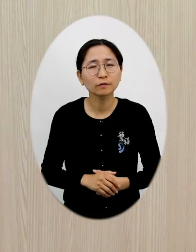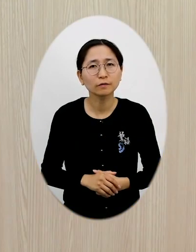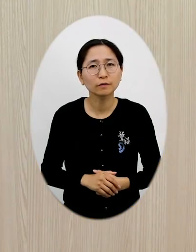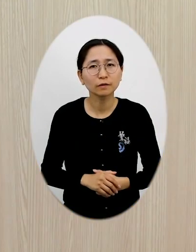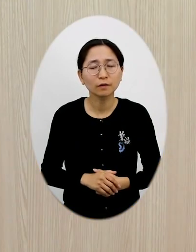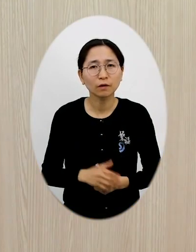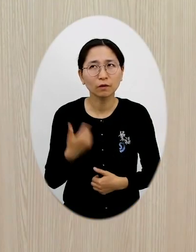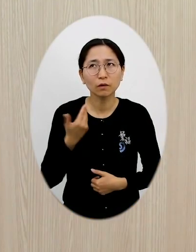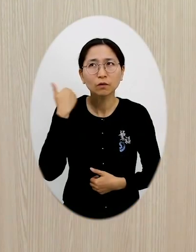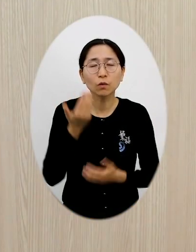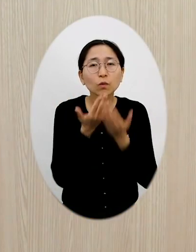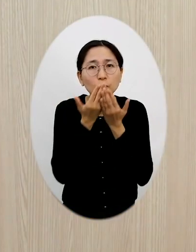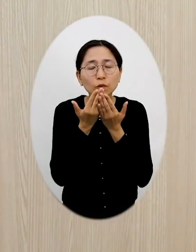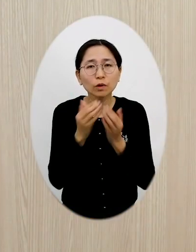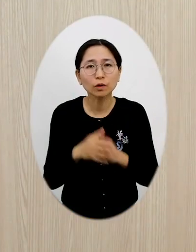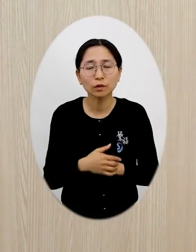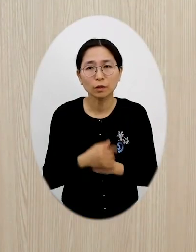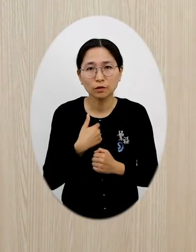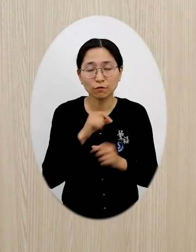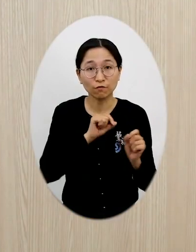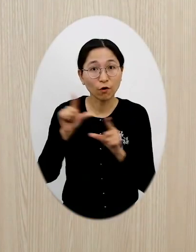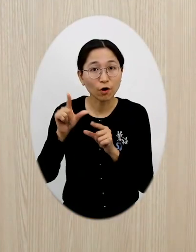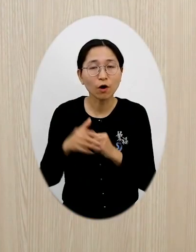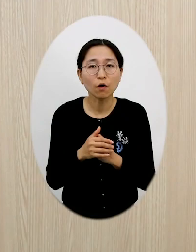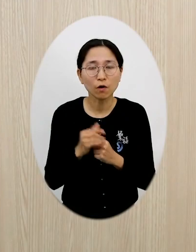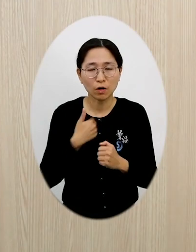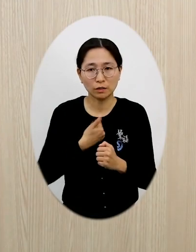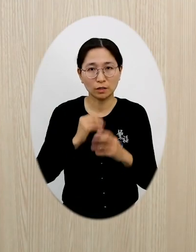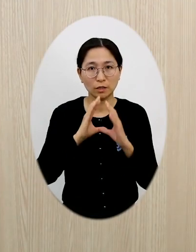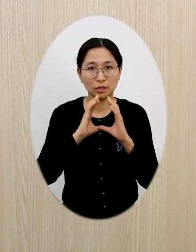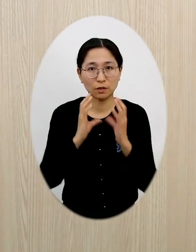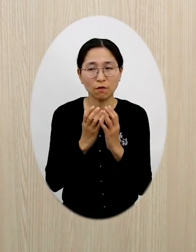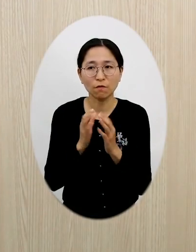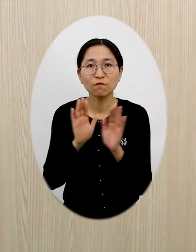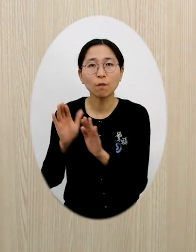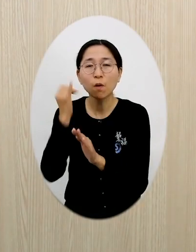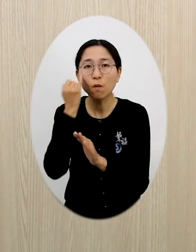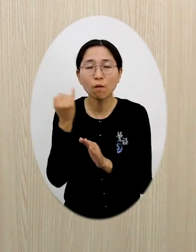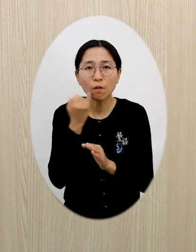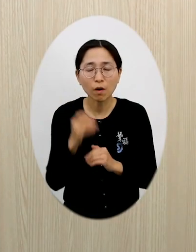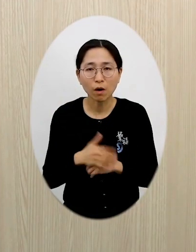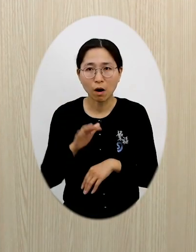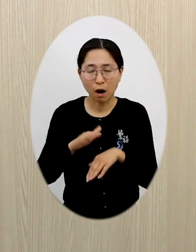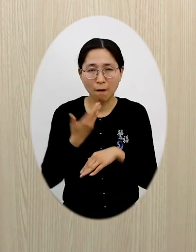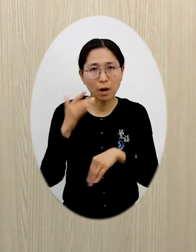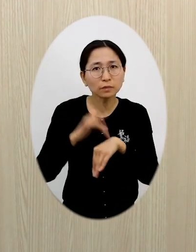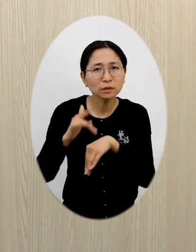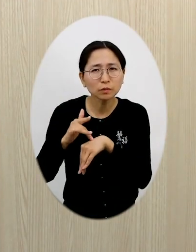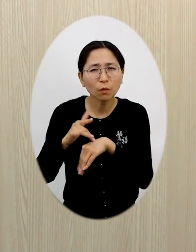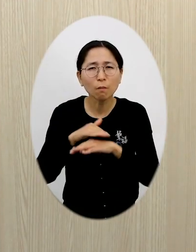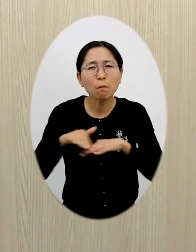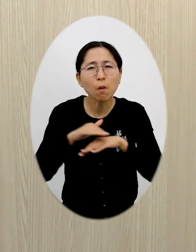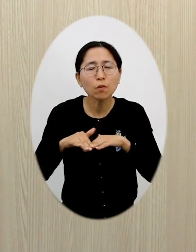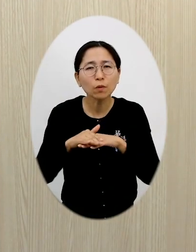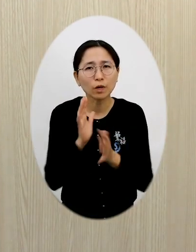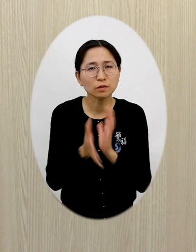呢？ 其实呢，应该讲回是以前读书的时候，有一年的暑假啦，我的义工服务对象是一班农人，那那时呢就刚刚开始接